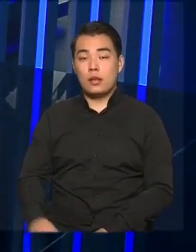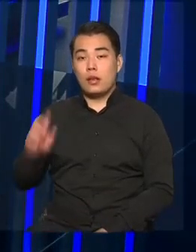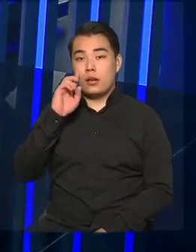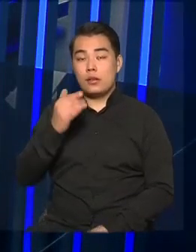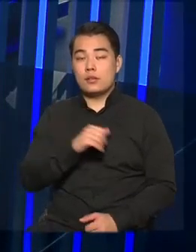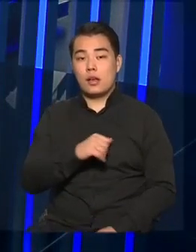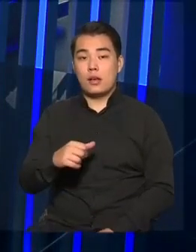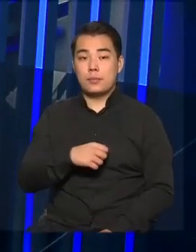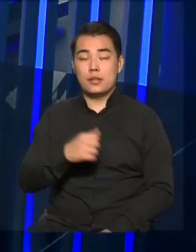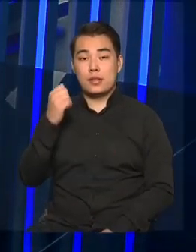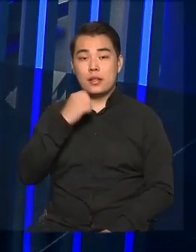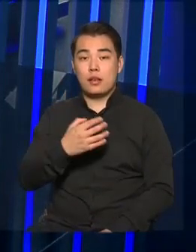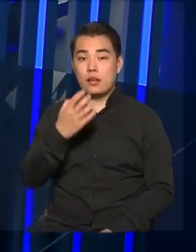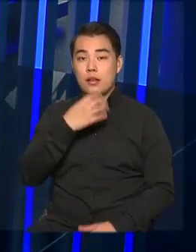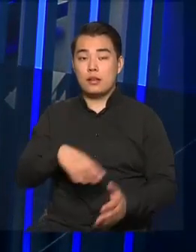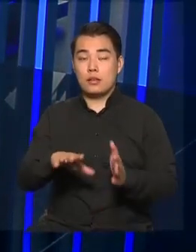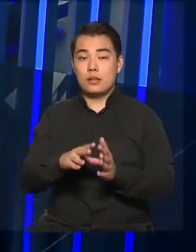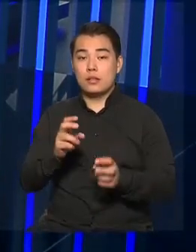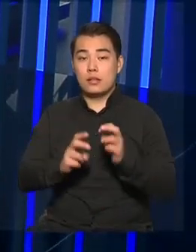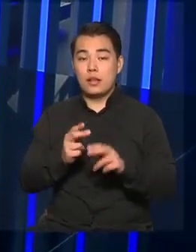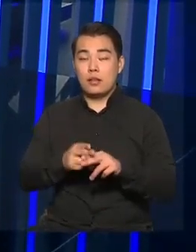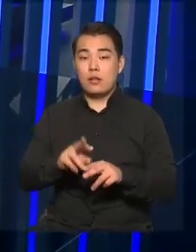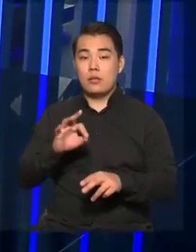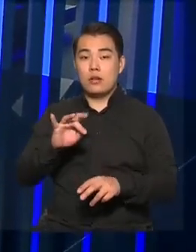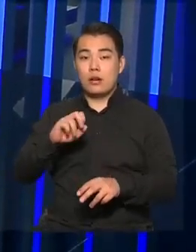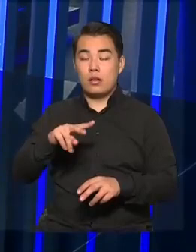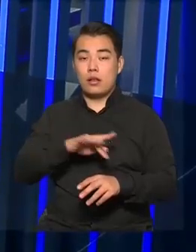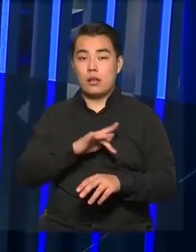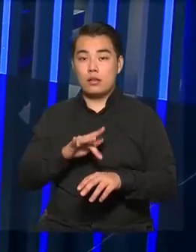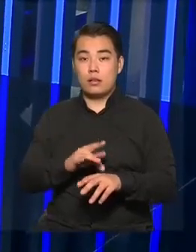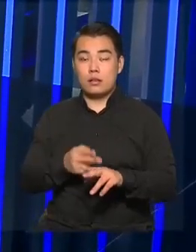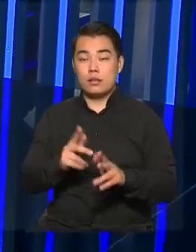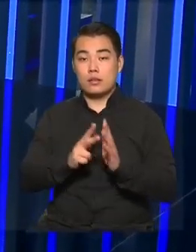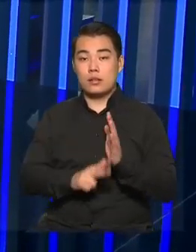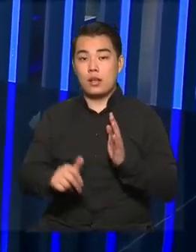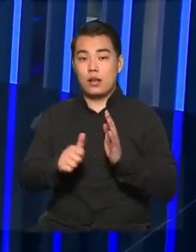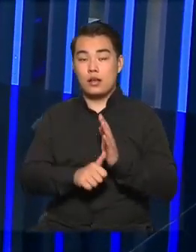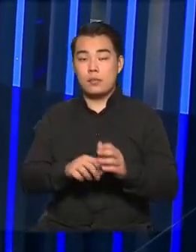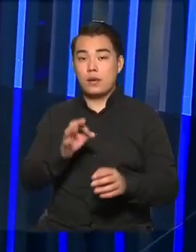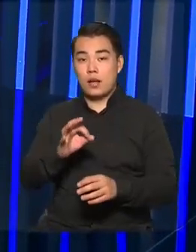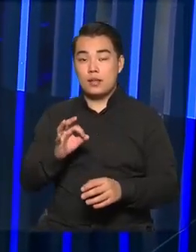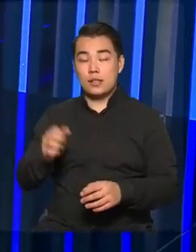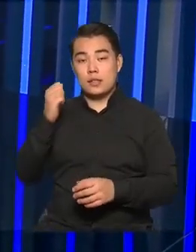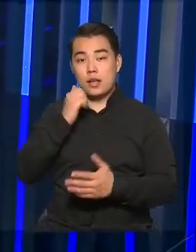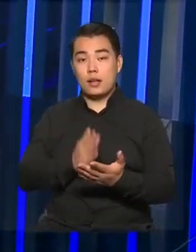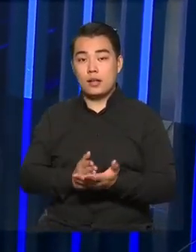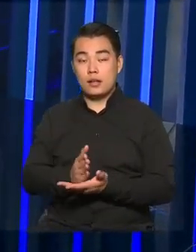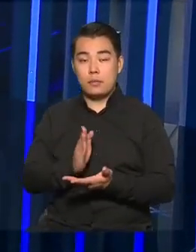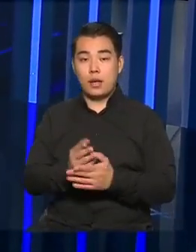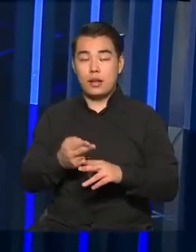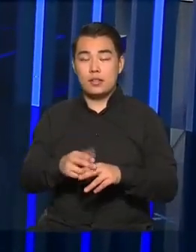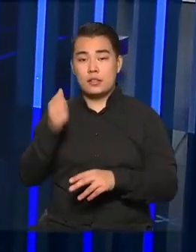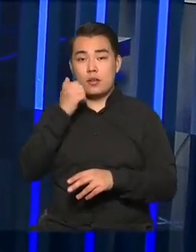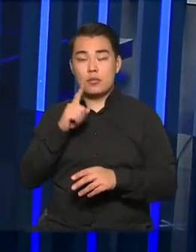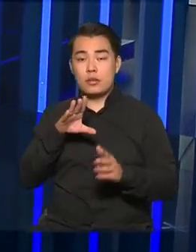Еліміздегі ең ескі жылу электр орталықтарының бірі Орал қаласында 86% тозып тұр. Ескірген